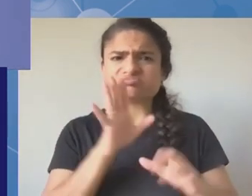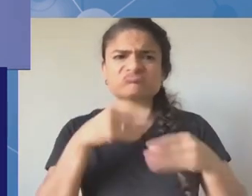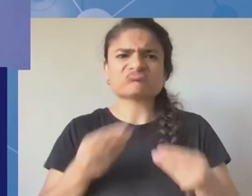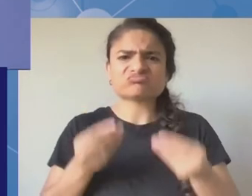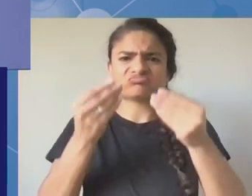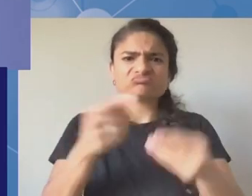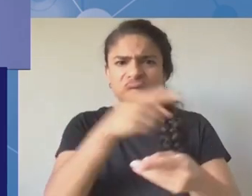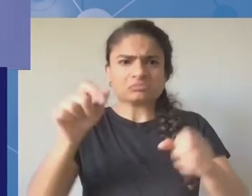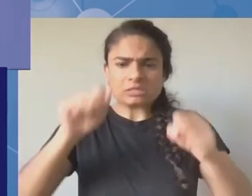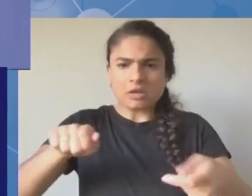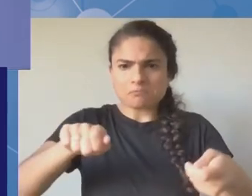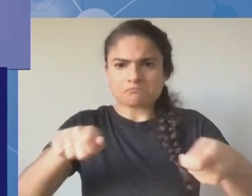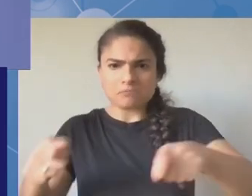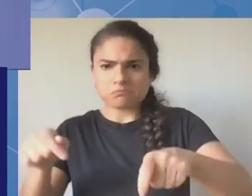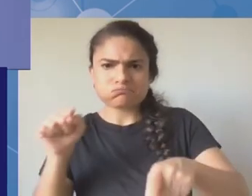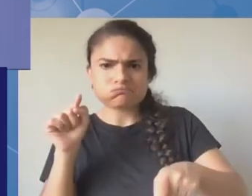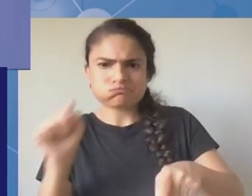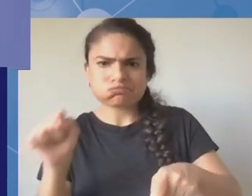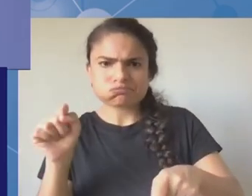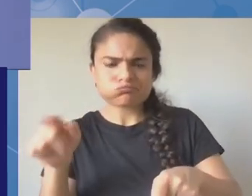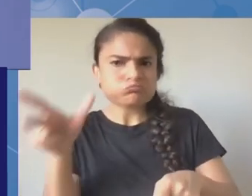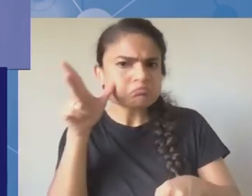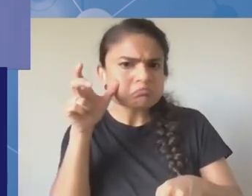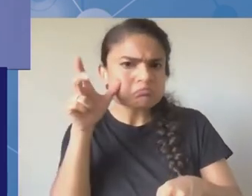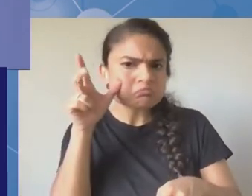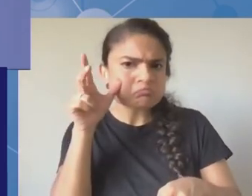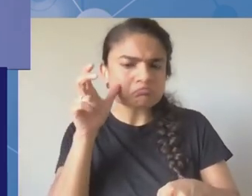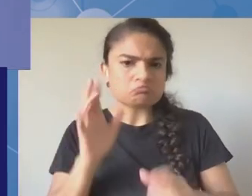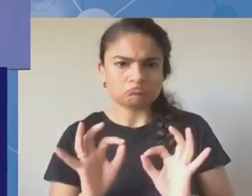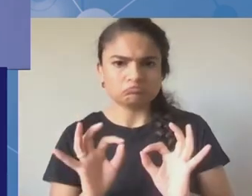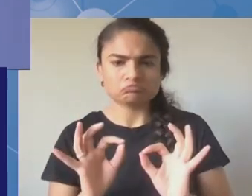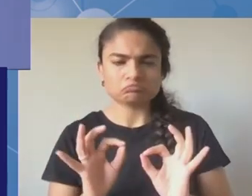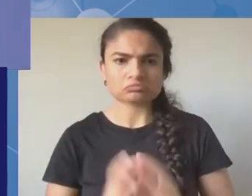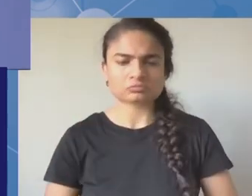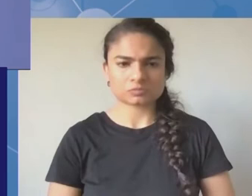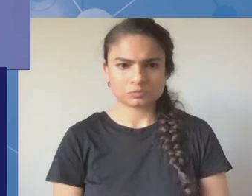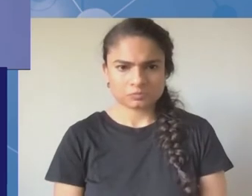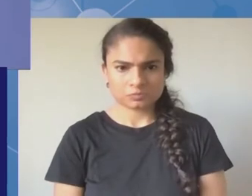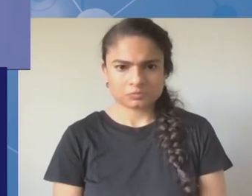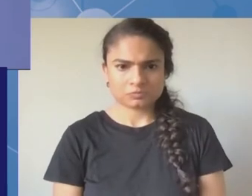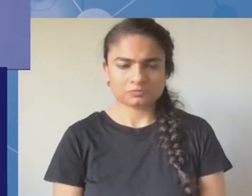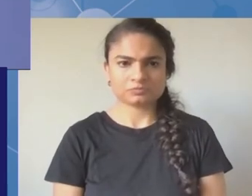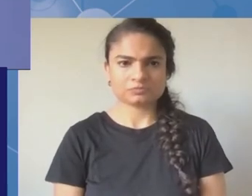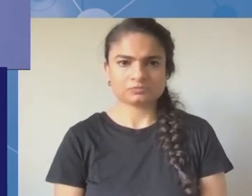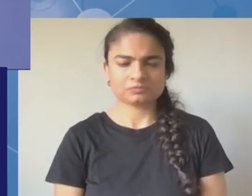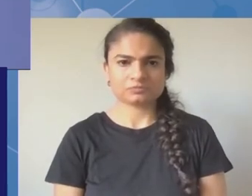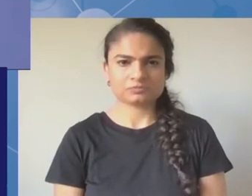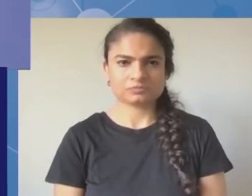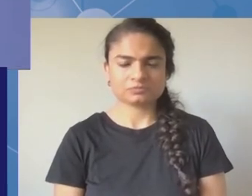إذا تريدون ترجمة أود أن أقول بعض الكلمات بالفرنسية،